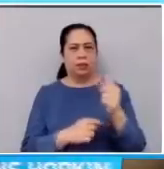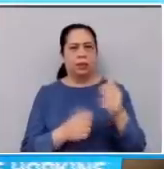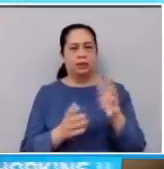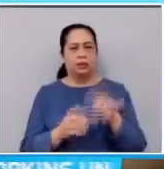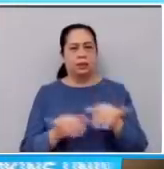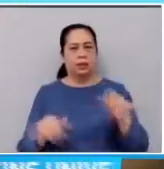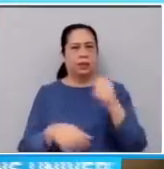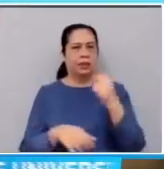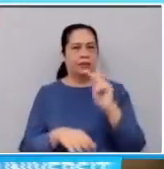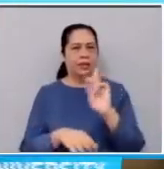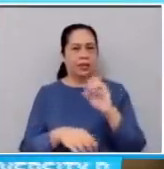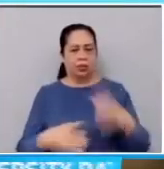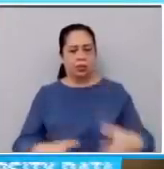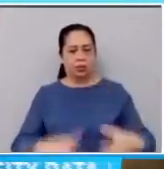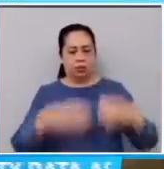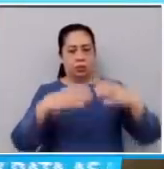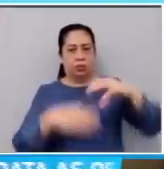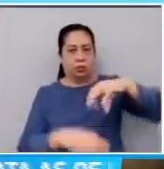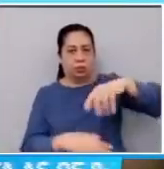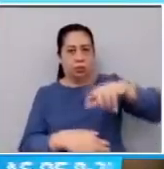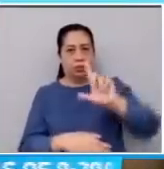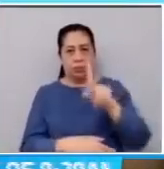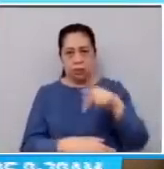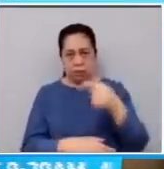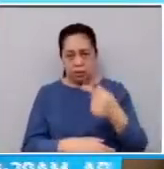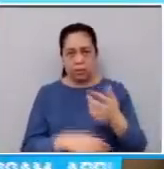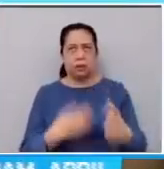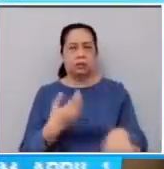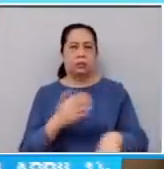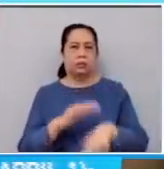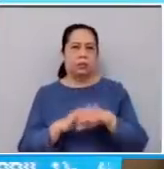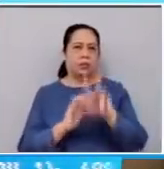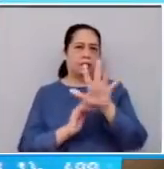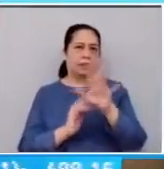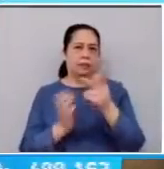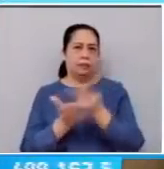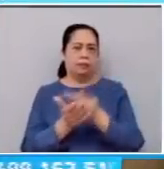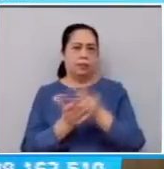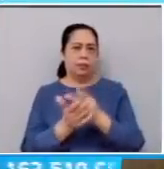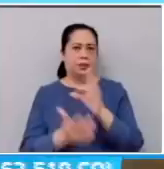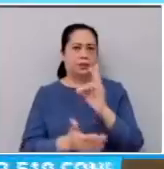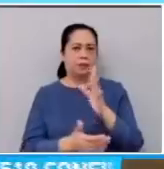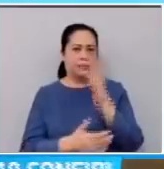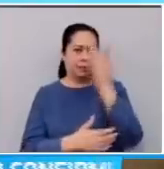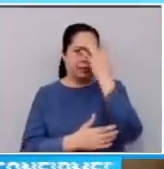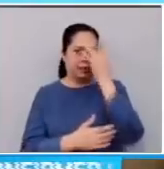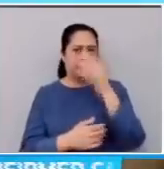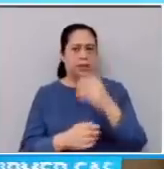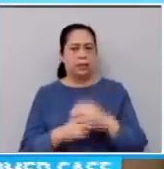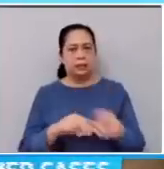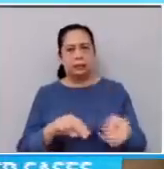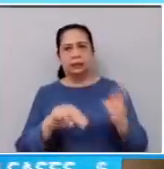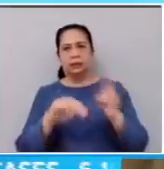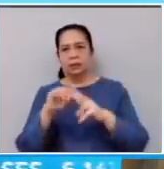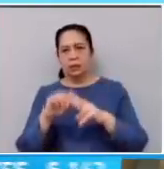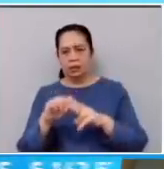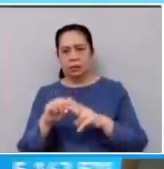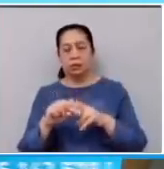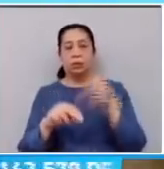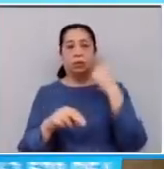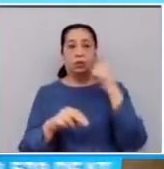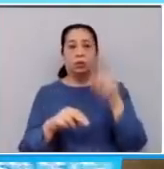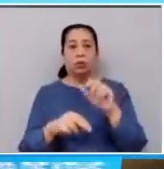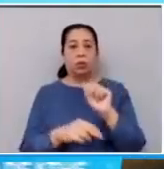kilos na LPG. Ito ay aabot ng 35 pesos at 75 centavos na tangasingil. Para naman sa auto